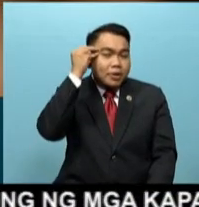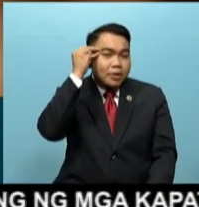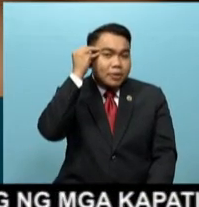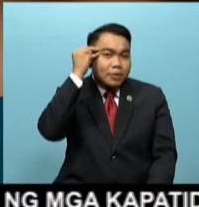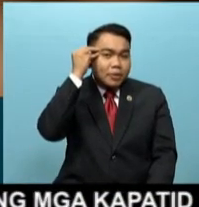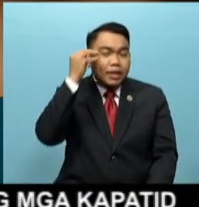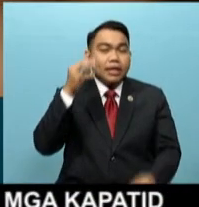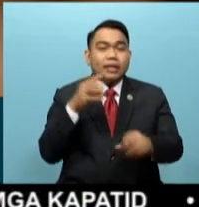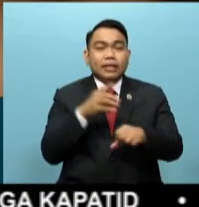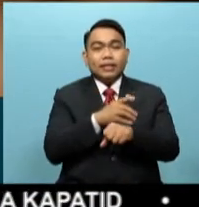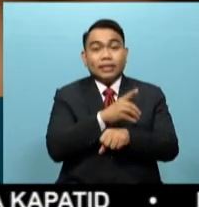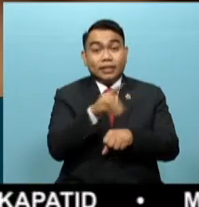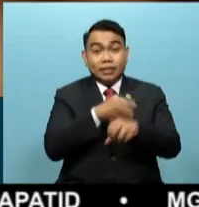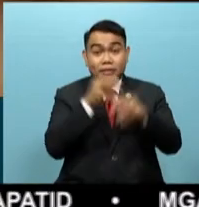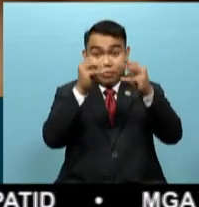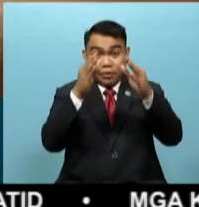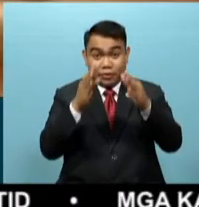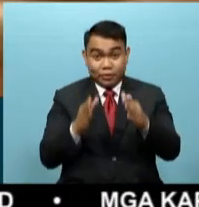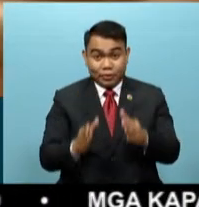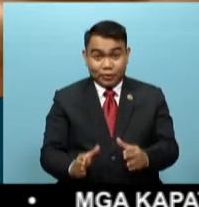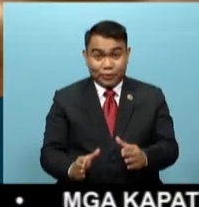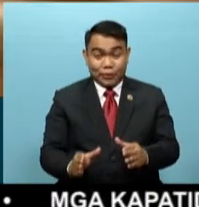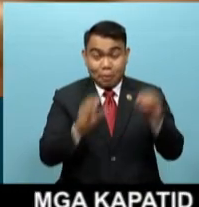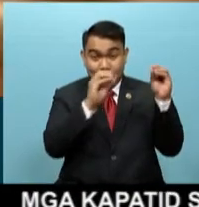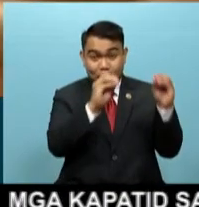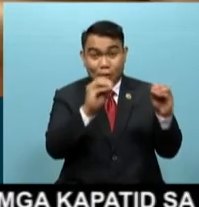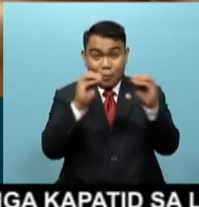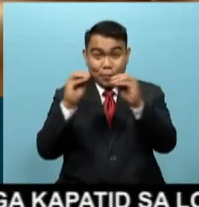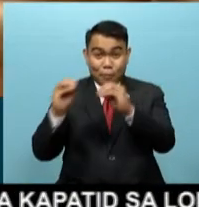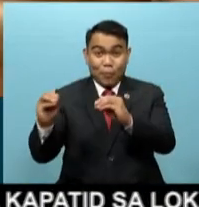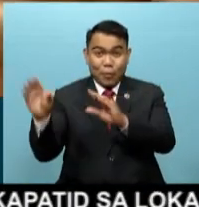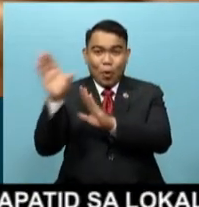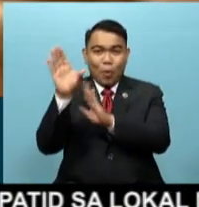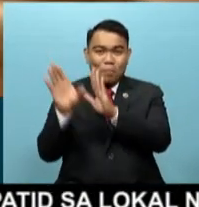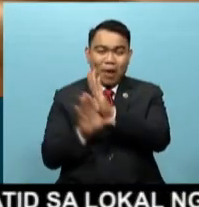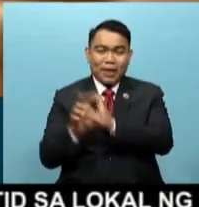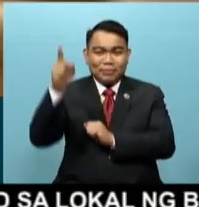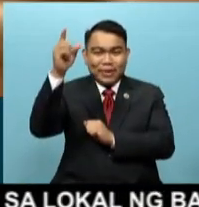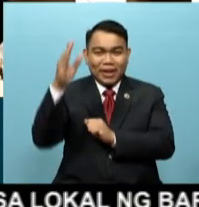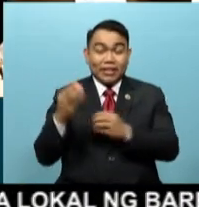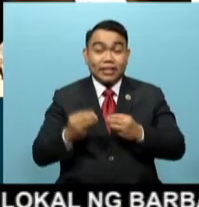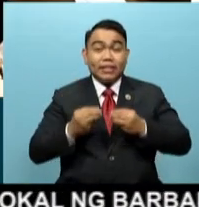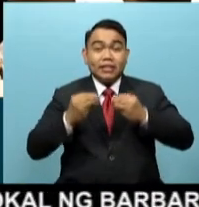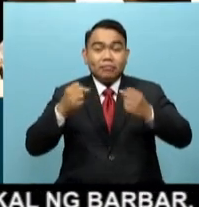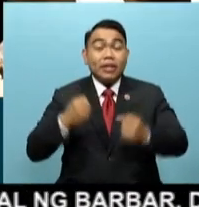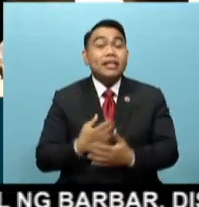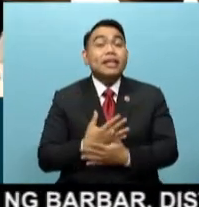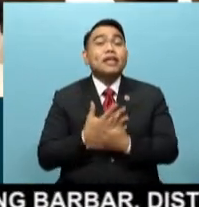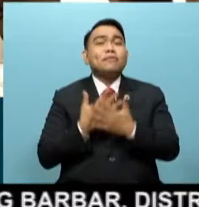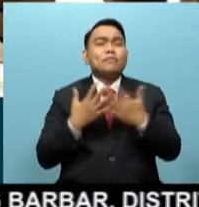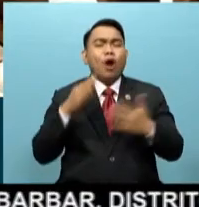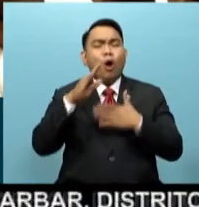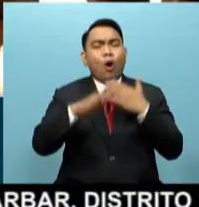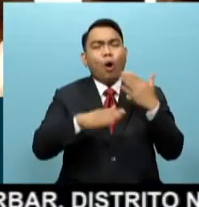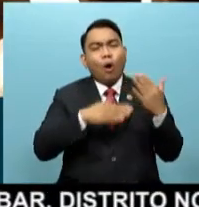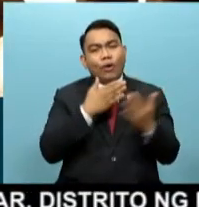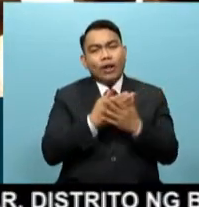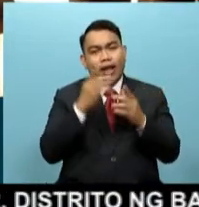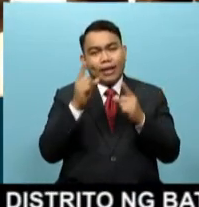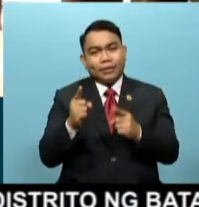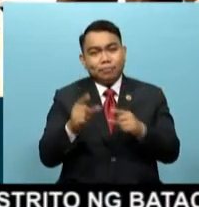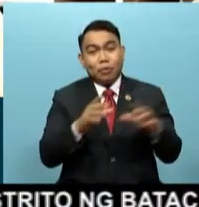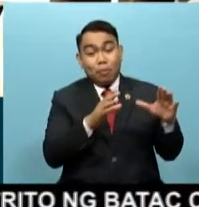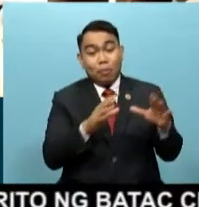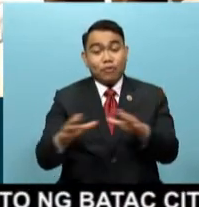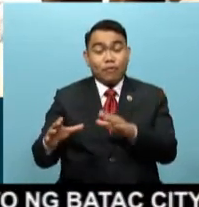tagapangasiwa ng distrito, ang pagtuturo ng mga salita ng Panginoong Diyos na nagbigay inspirasyon sa mga kapatid sa pagtupad nila